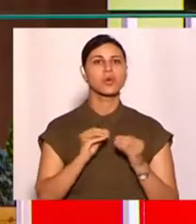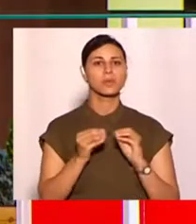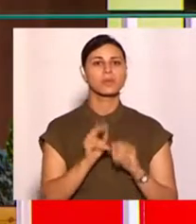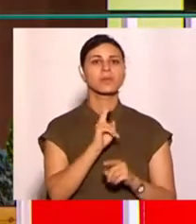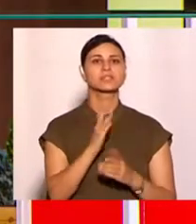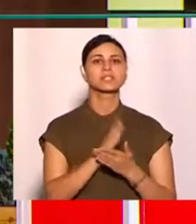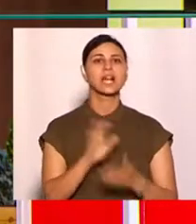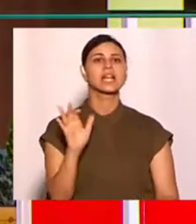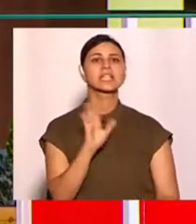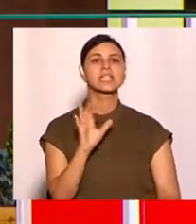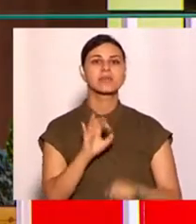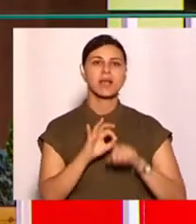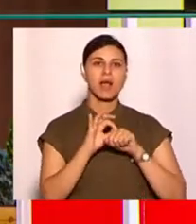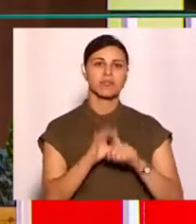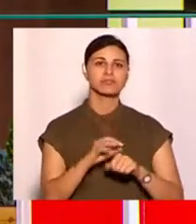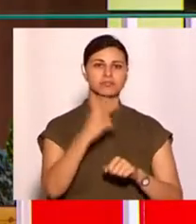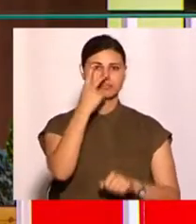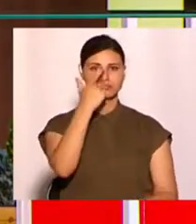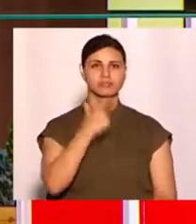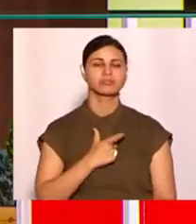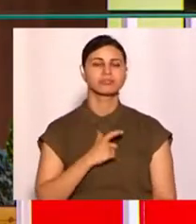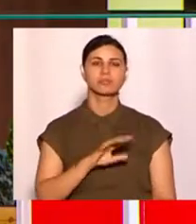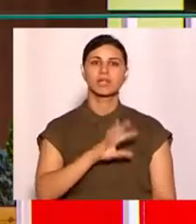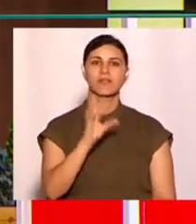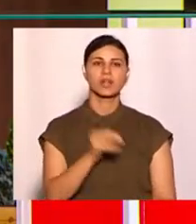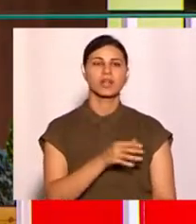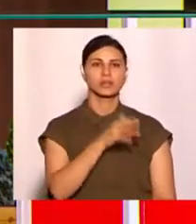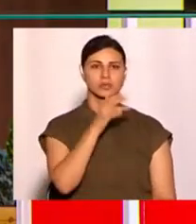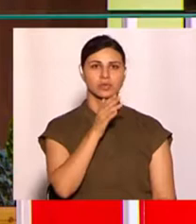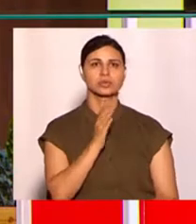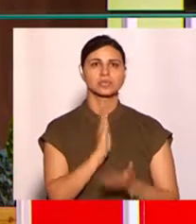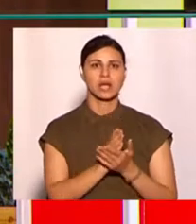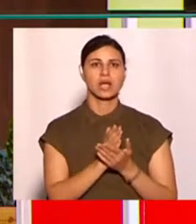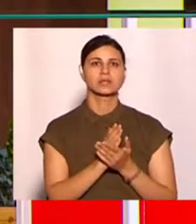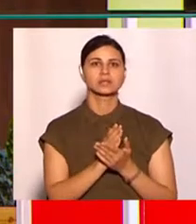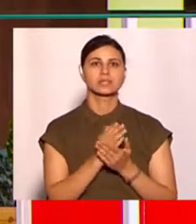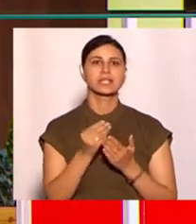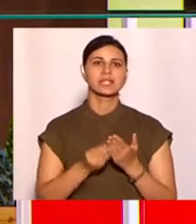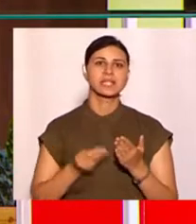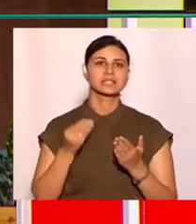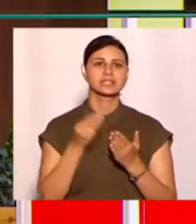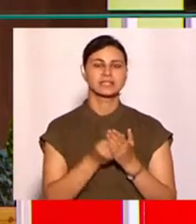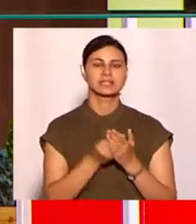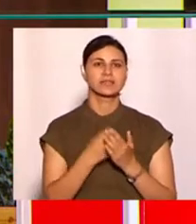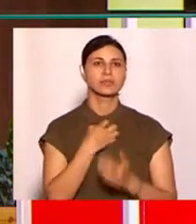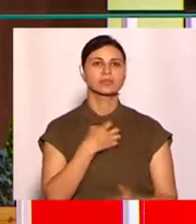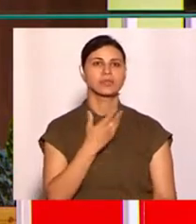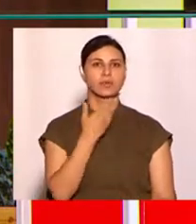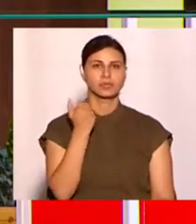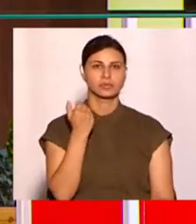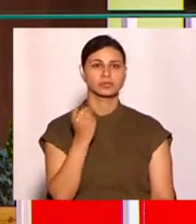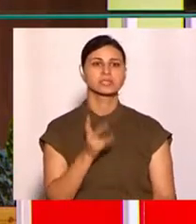უტარდება ქიმიოთერაპია ან სხივური თერაპია, ყველა შემთხვევაში აქვს რეციდივი, არ აქვს მნიშვნელობა, ყოველ